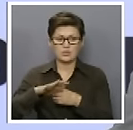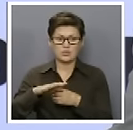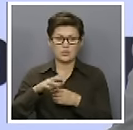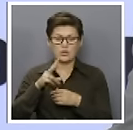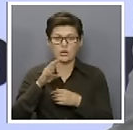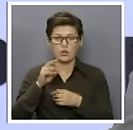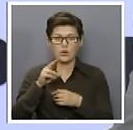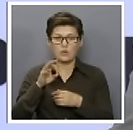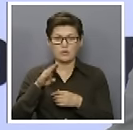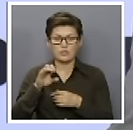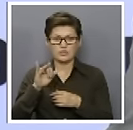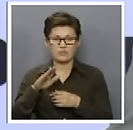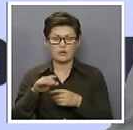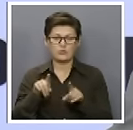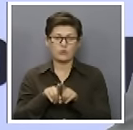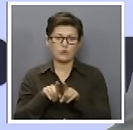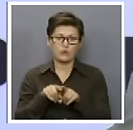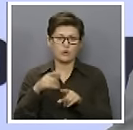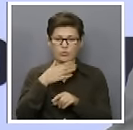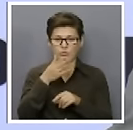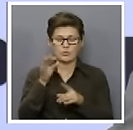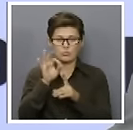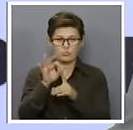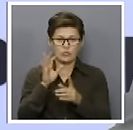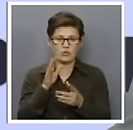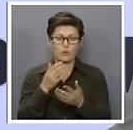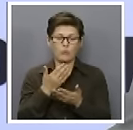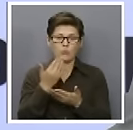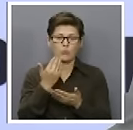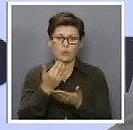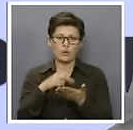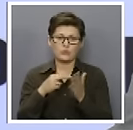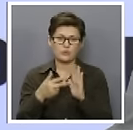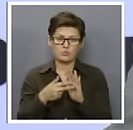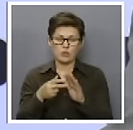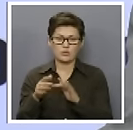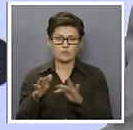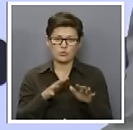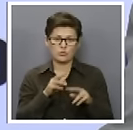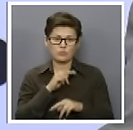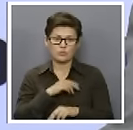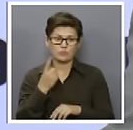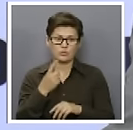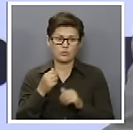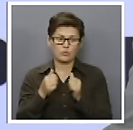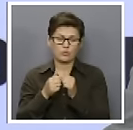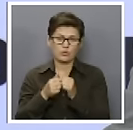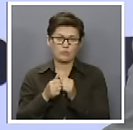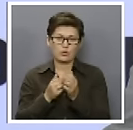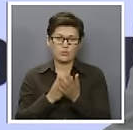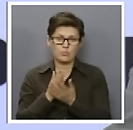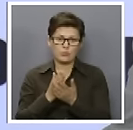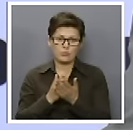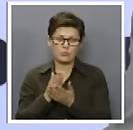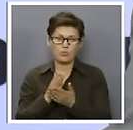локомотив болуы. Біз осыны мақсат қойып, осылай жоспарлы түрде жұмыс істейтін болсақ, бірінші біз көршілерімізге қызмет ете бастайтын